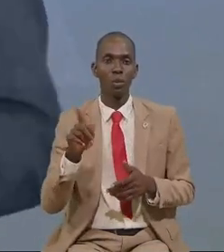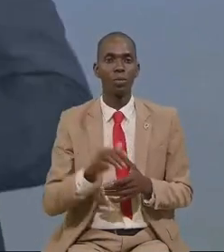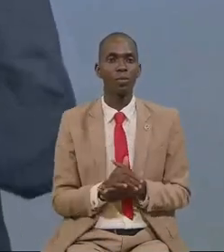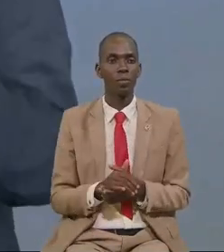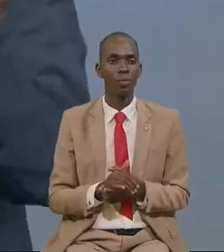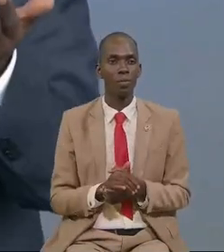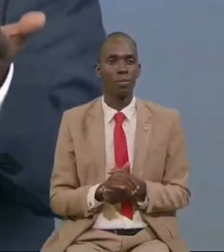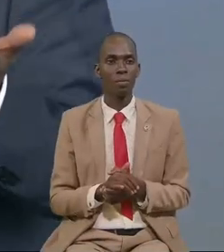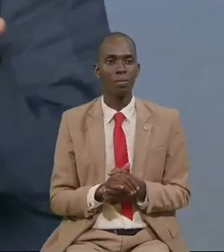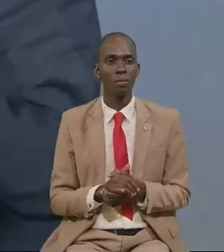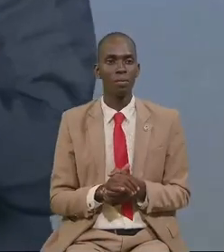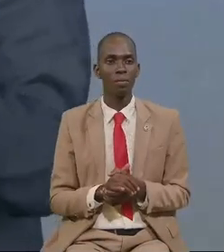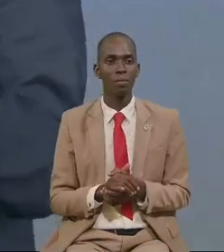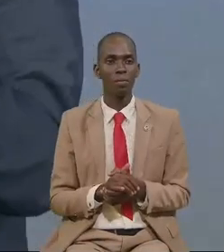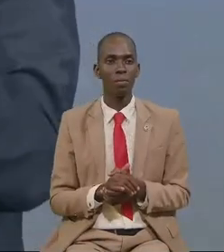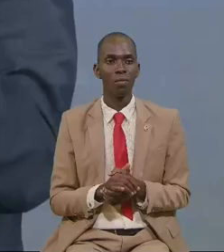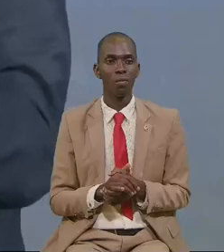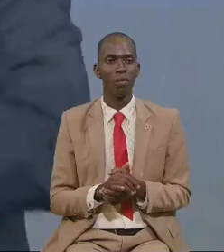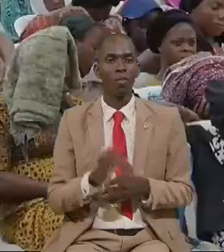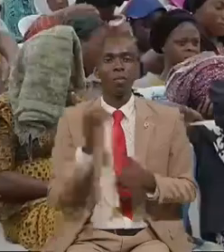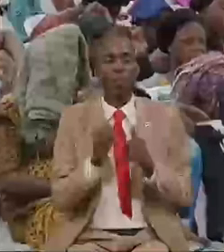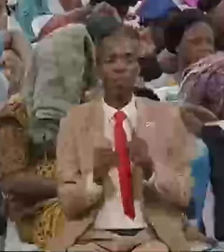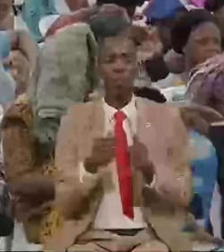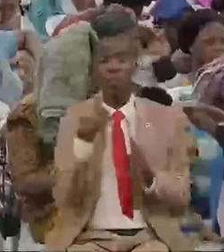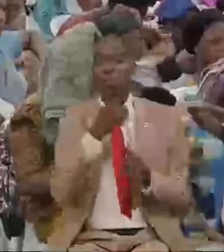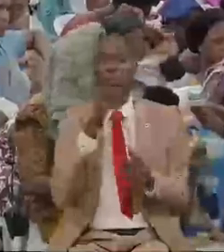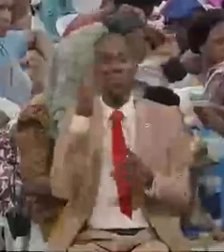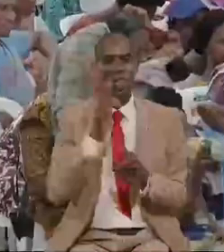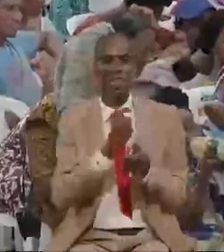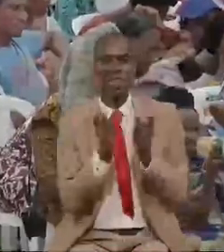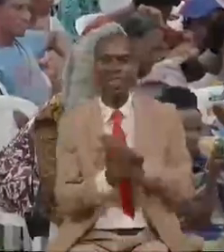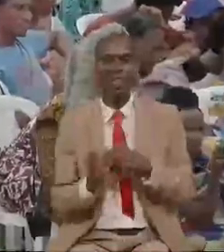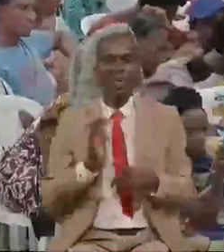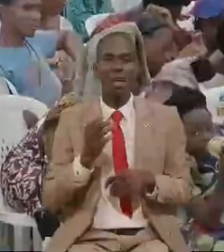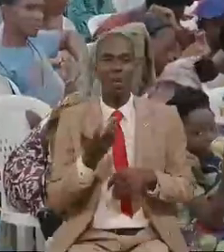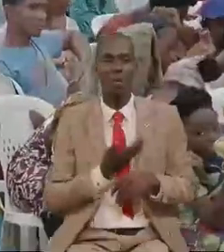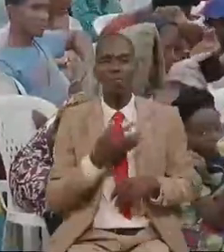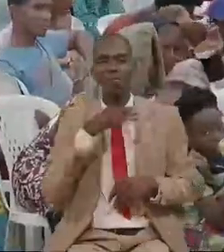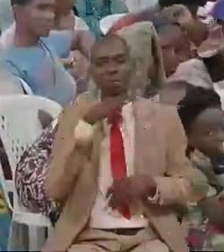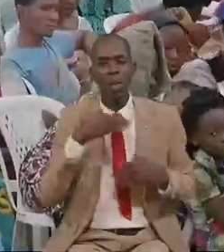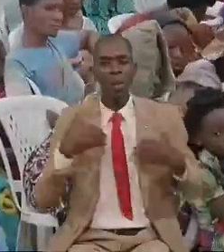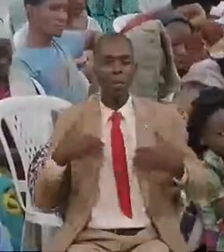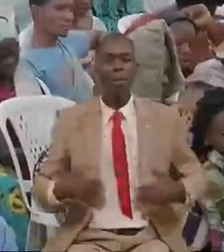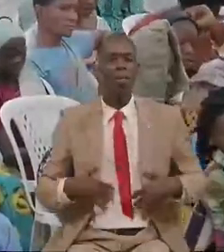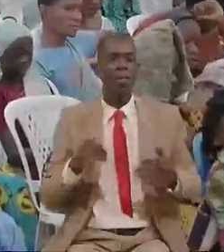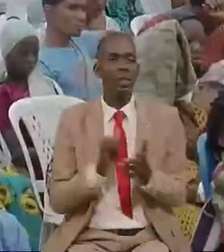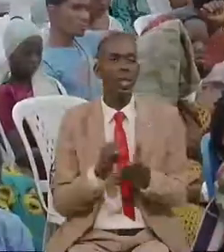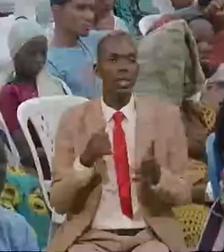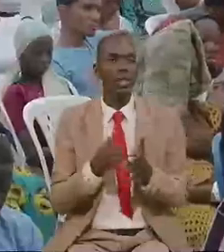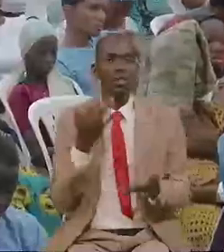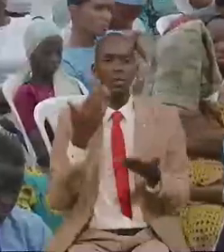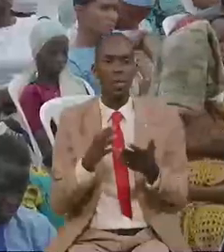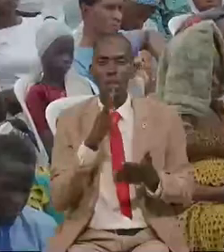Verset 21, qui transformera le corps de notre humiliation en le rendant semblable au corps de sa